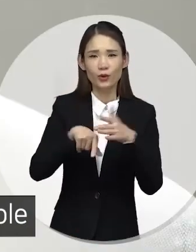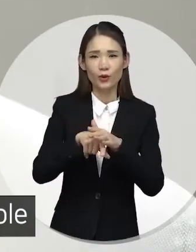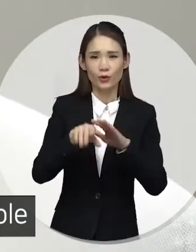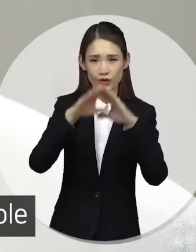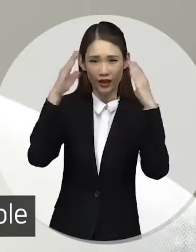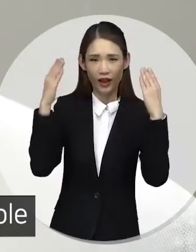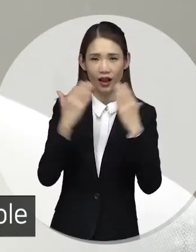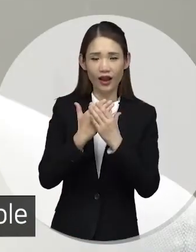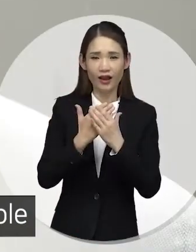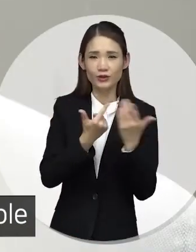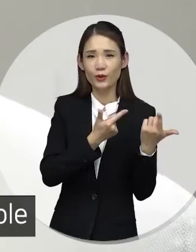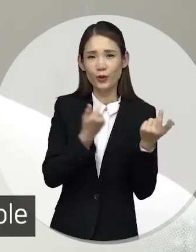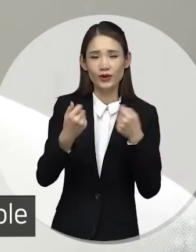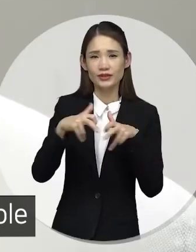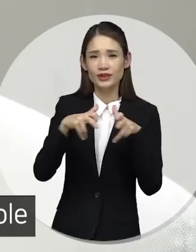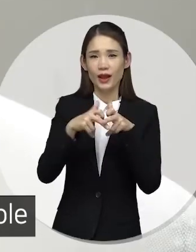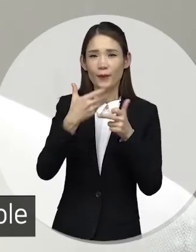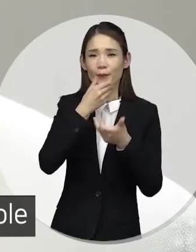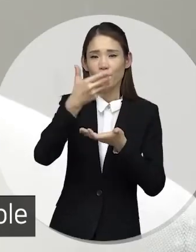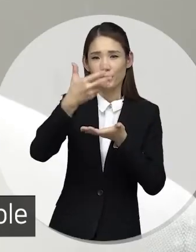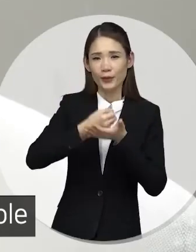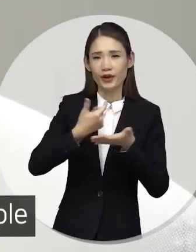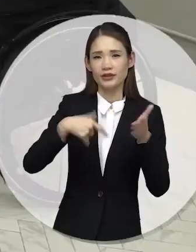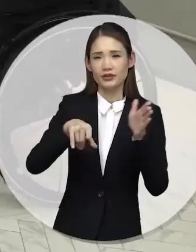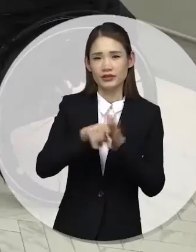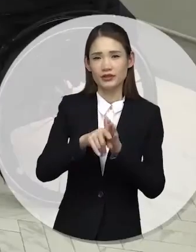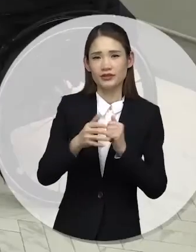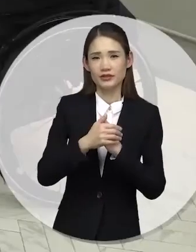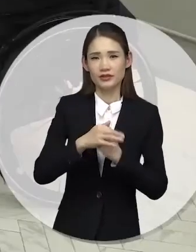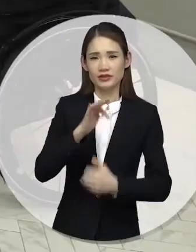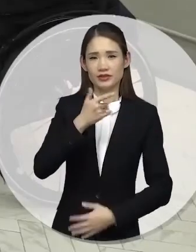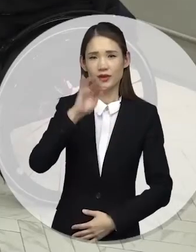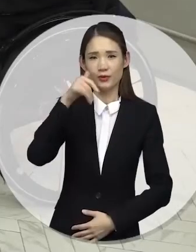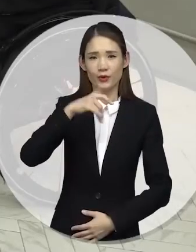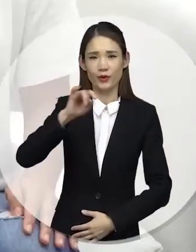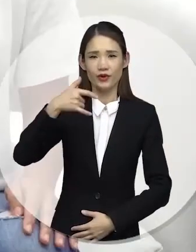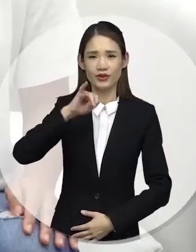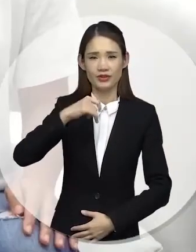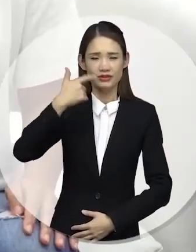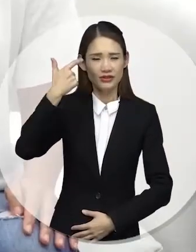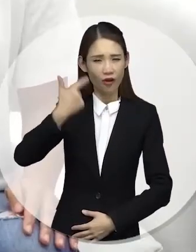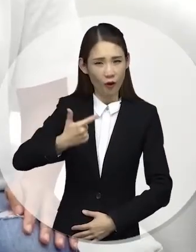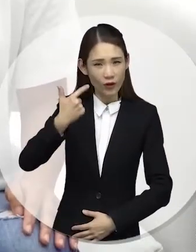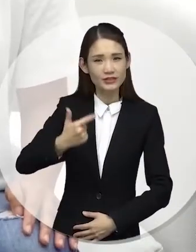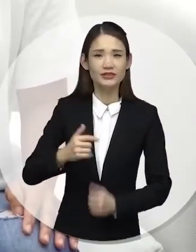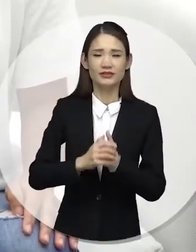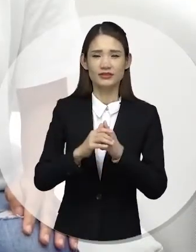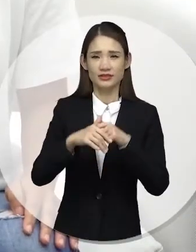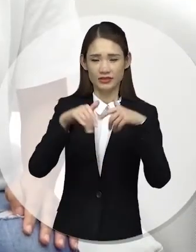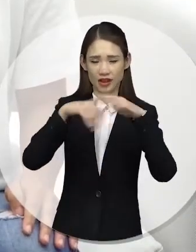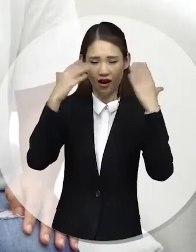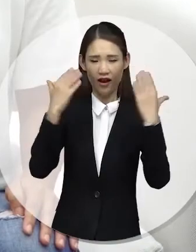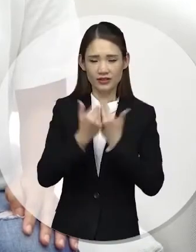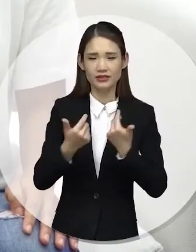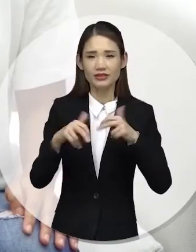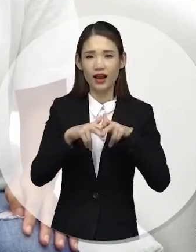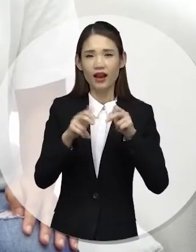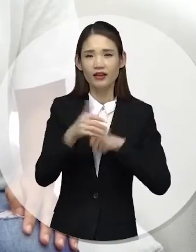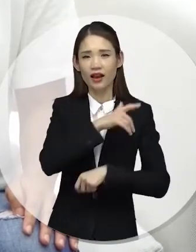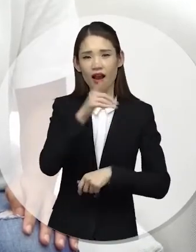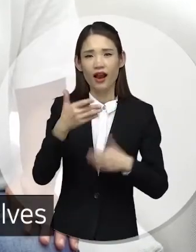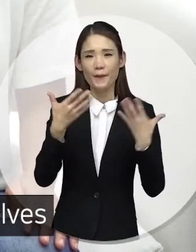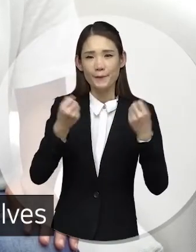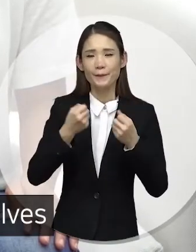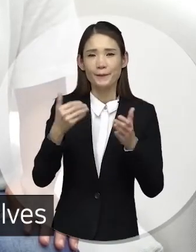일단 우리 다 장애인 복지를 받을 수 있는 사람들이다. 그냥 템포럴리 에이블, 언제든지 장애인이 될 수 있는 그런